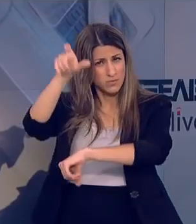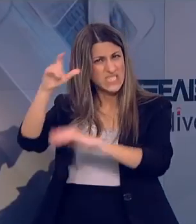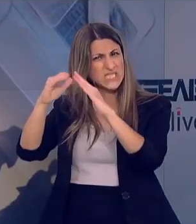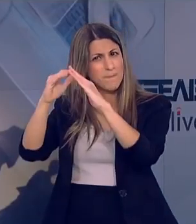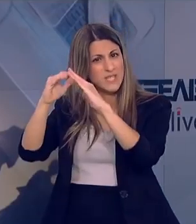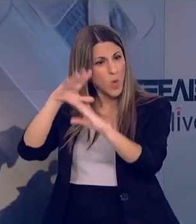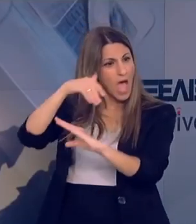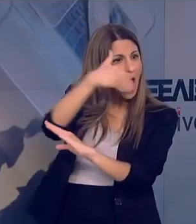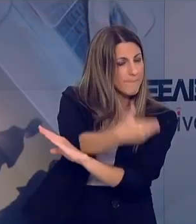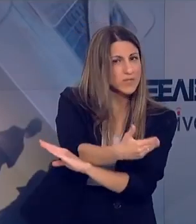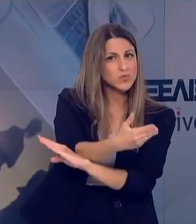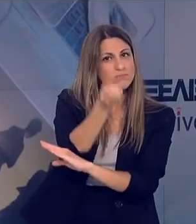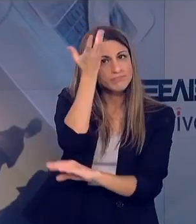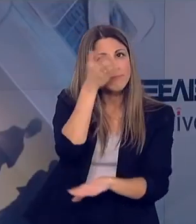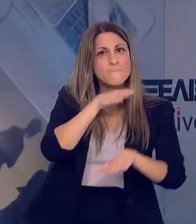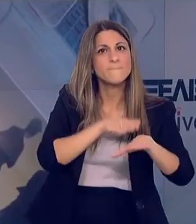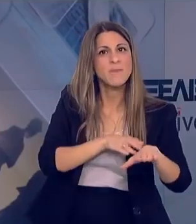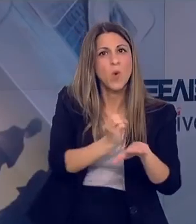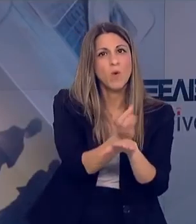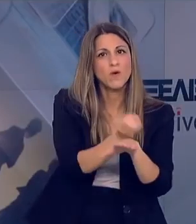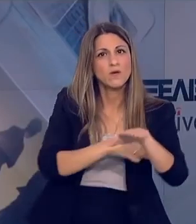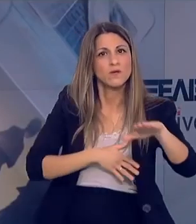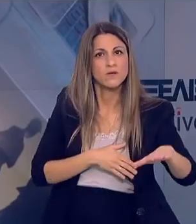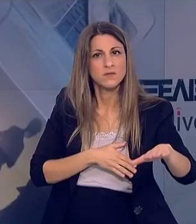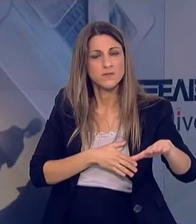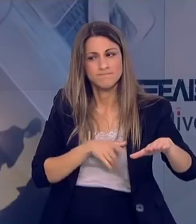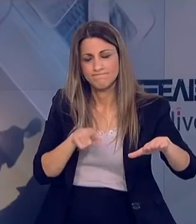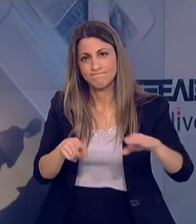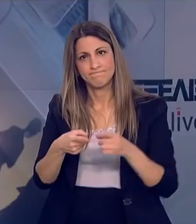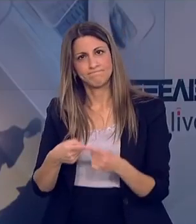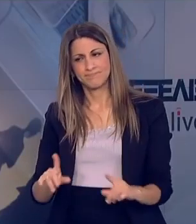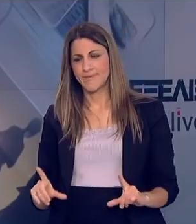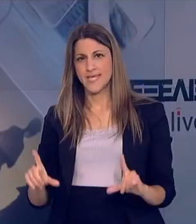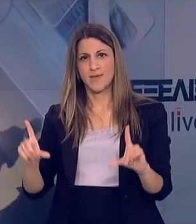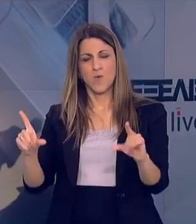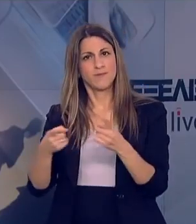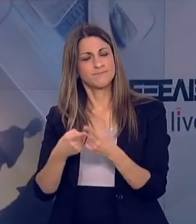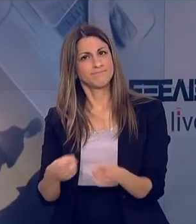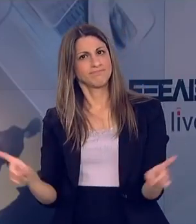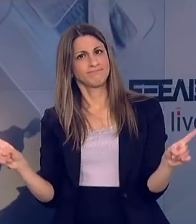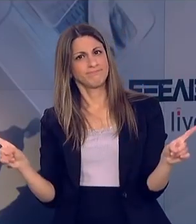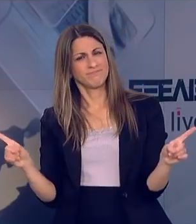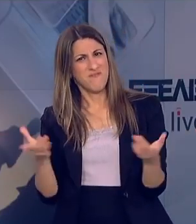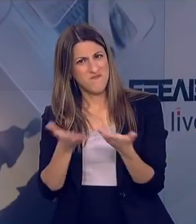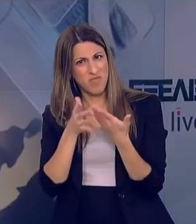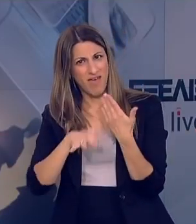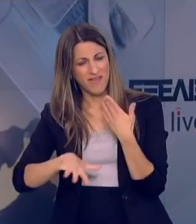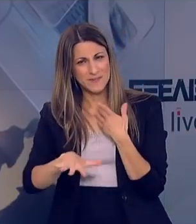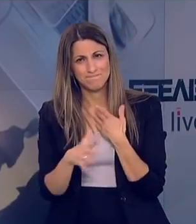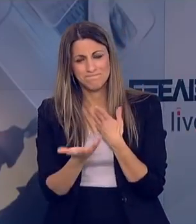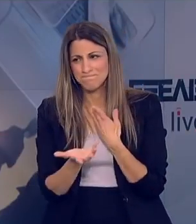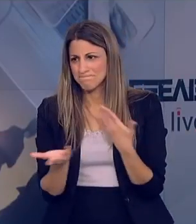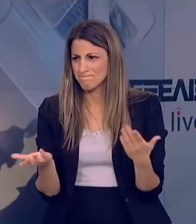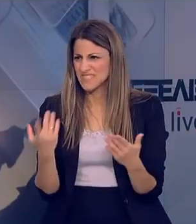άνθρωπο, τοποθετήθηκε περιπολικό. Αντιλαμβάνεστε ότι αυτές είναι καταστάσεις που σε καμία περίπτωση δεν βοηθούν ούτε την